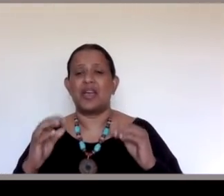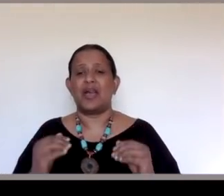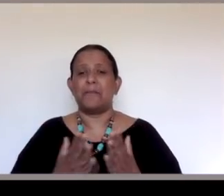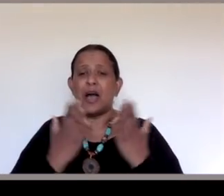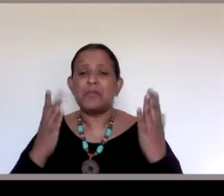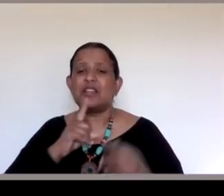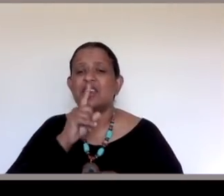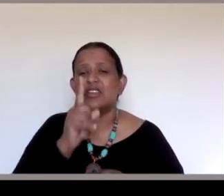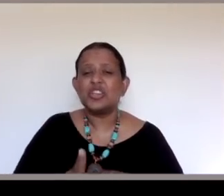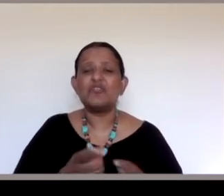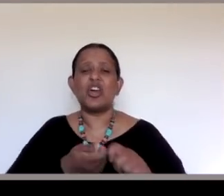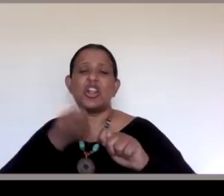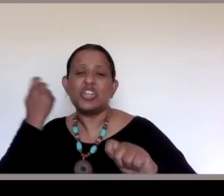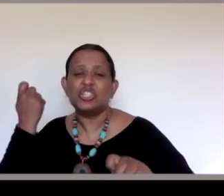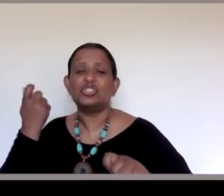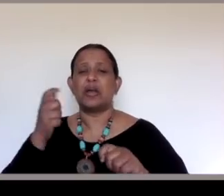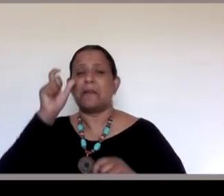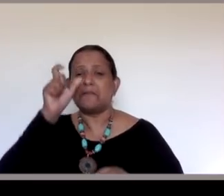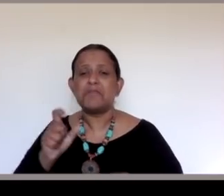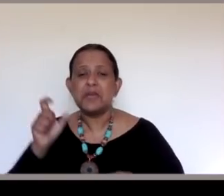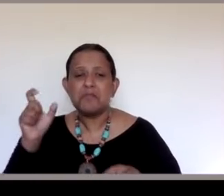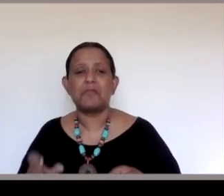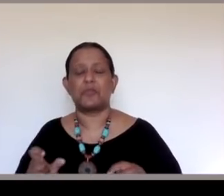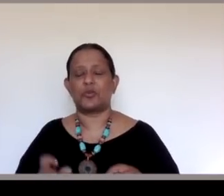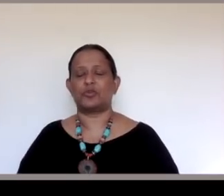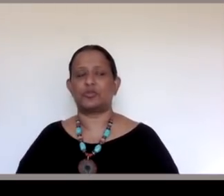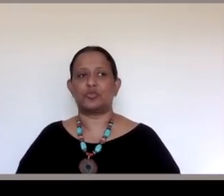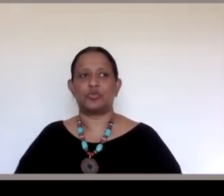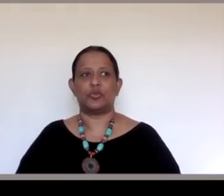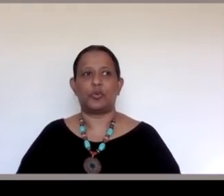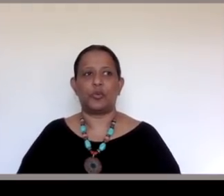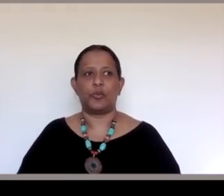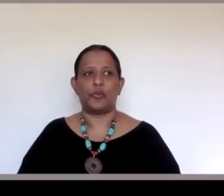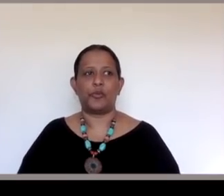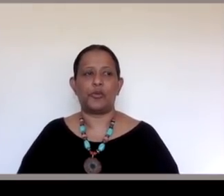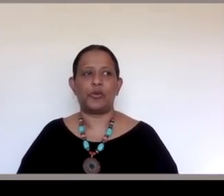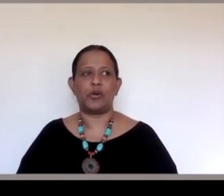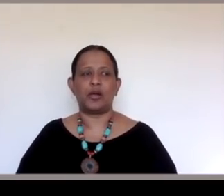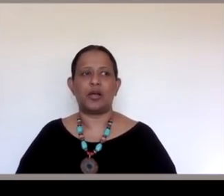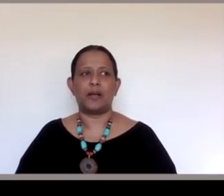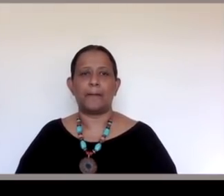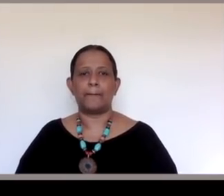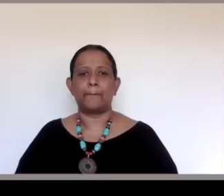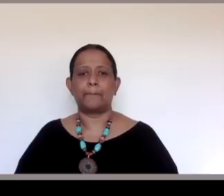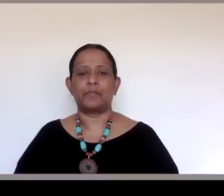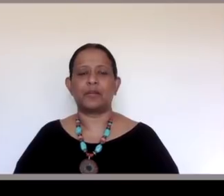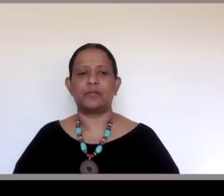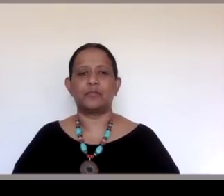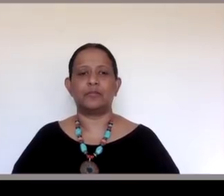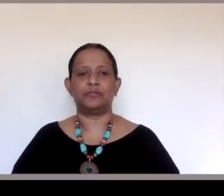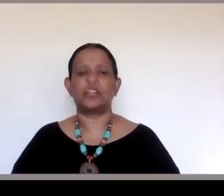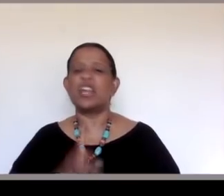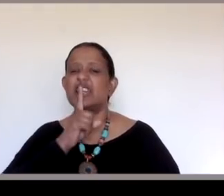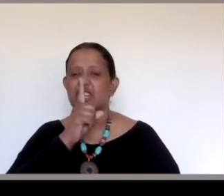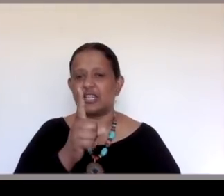கலாவு சியலும கர்மாந்தத கரன்னட மா வெஹஸ கத்தாவு வெடத தேச பலுவிட